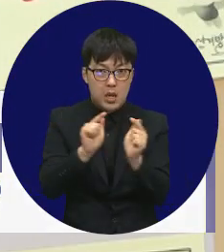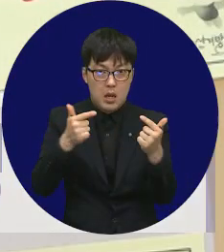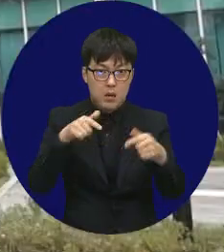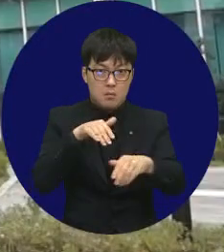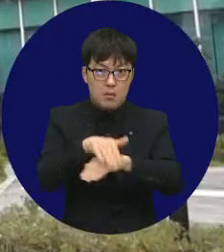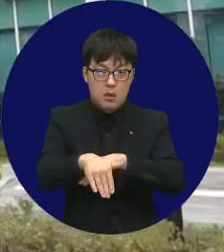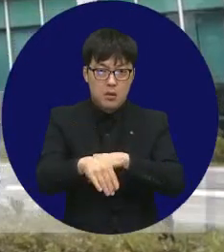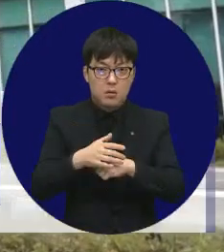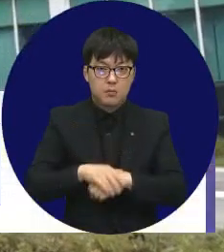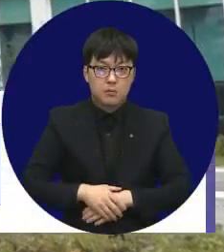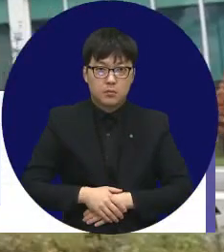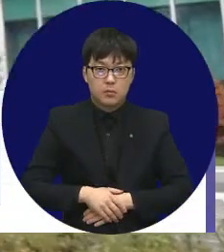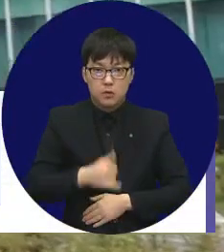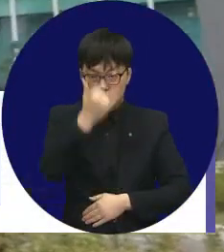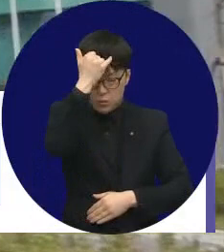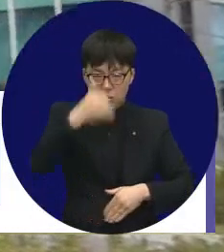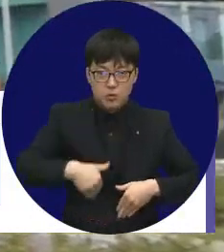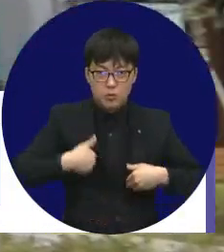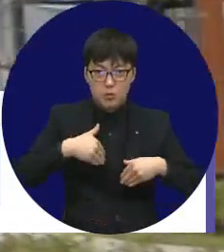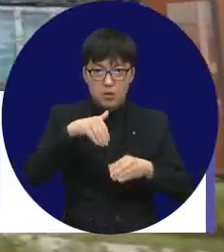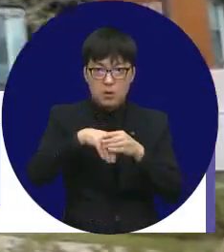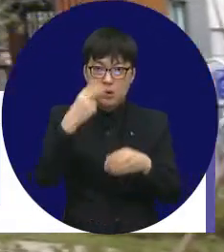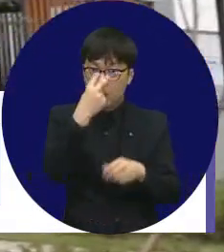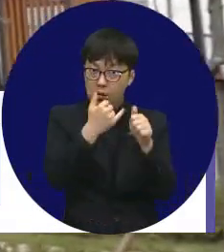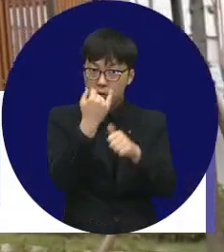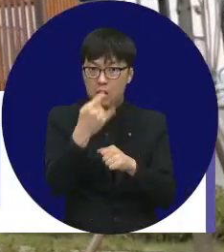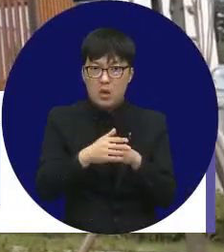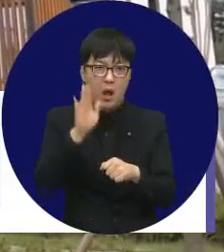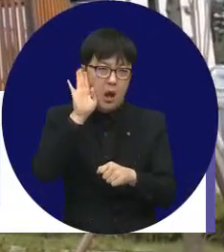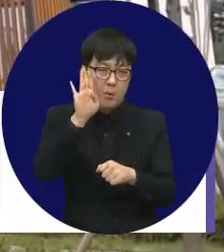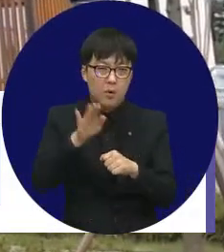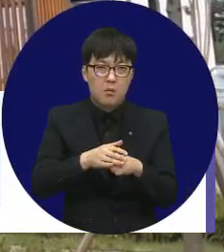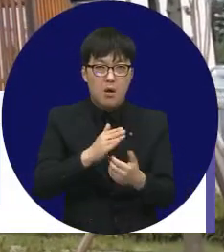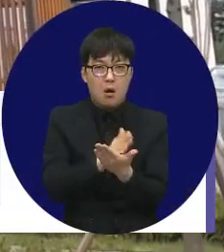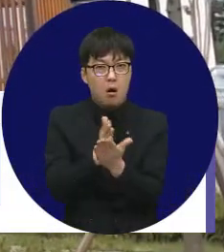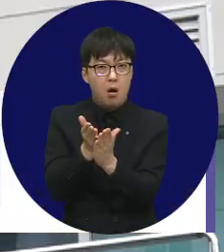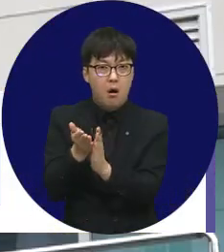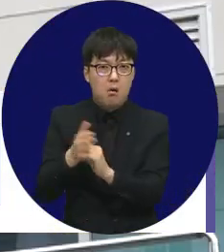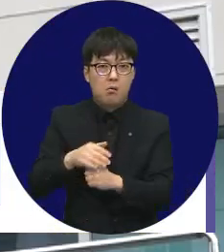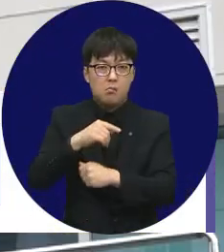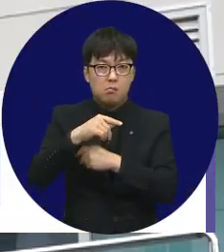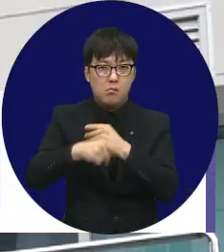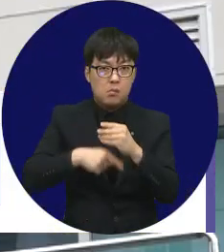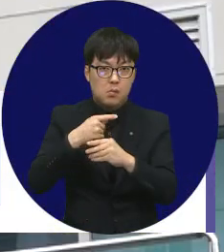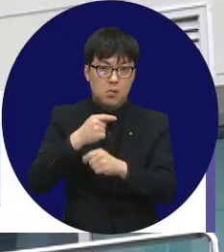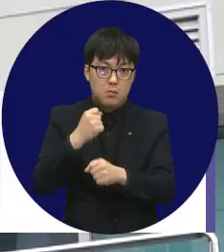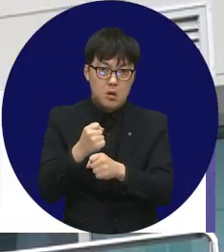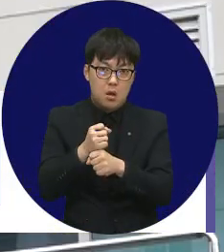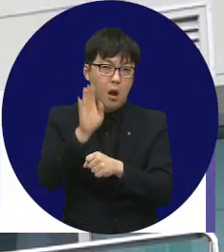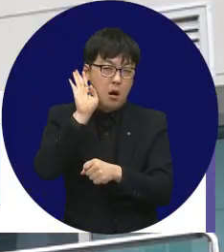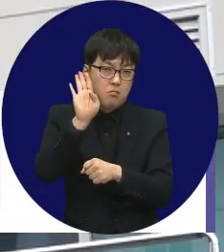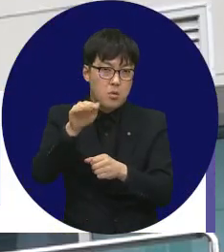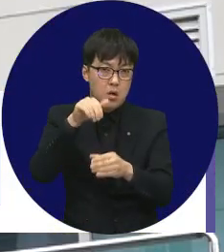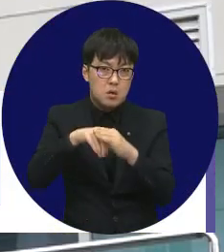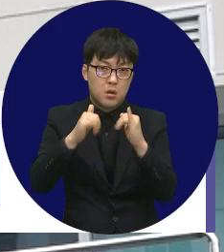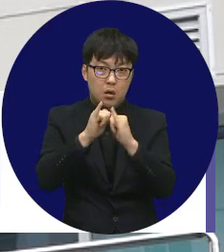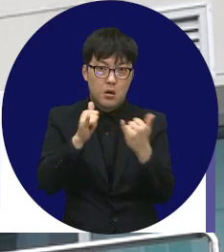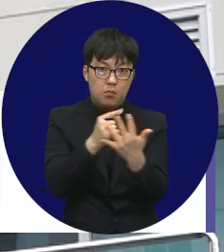이루어졌습니다. 충청남도 선거관리위원회는 앞으로도 다양한 프로그램을 통해 미래 유권자를 대상으로